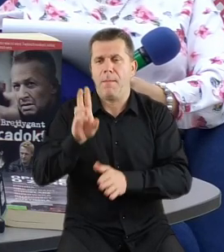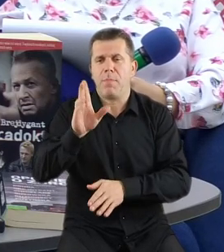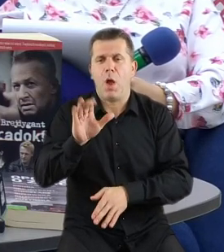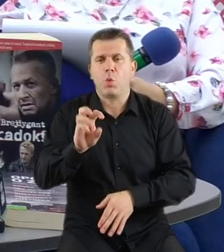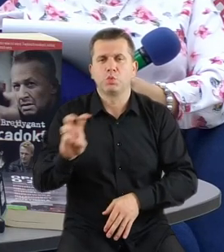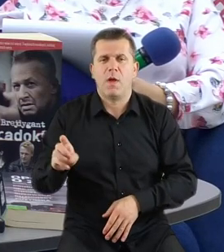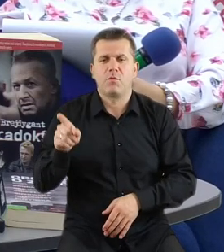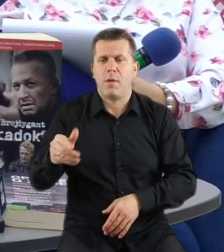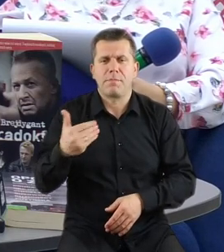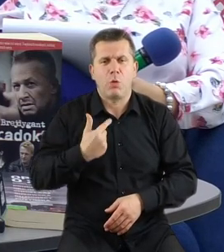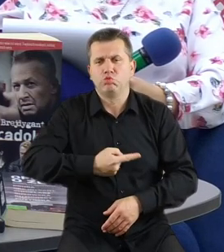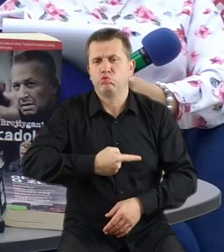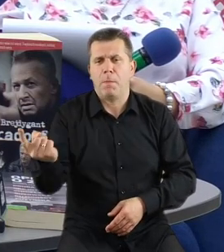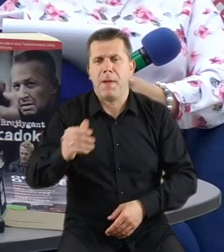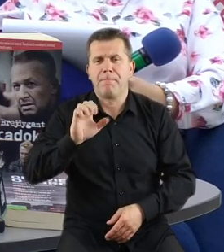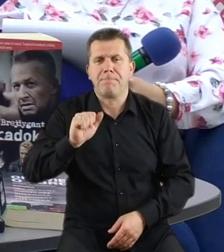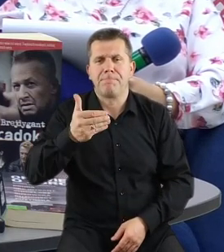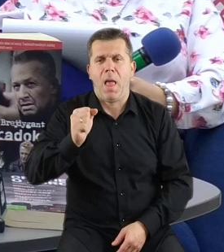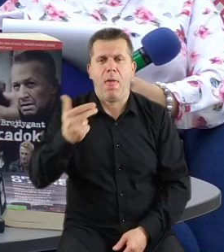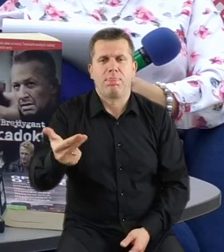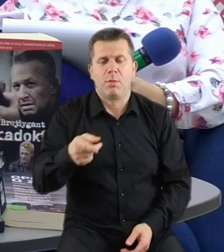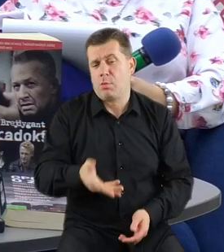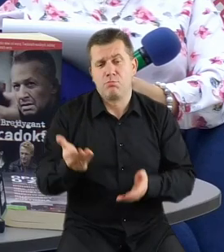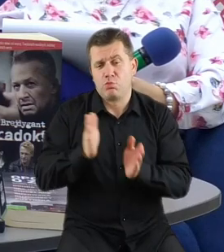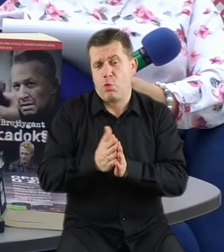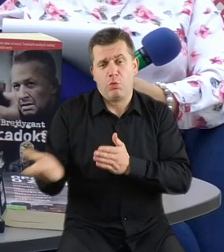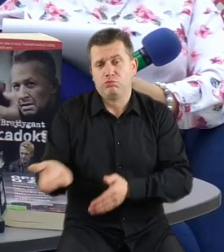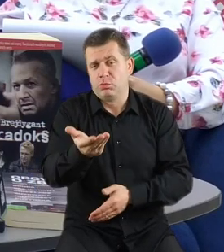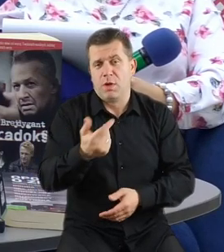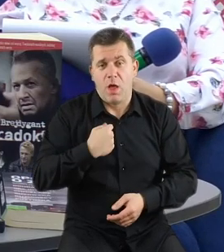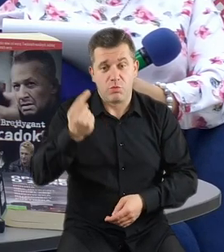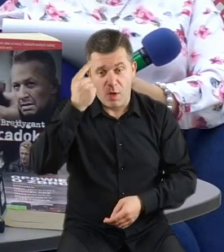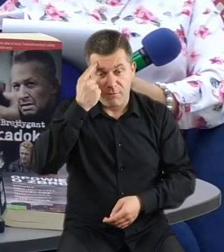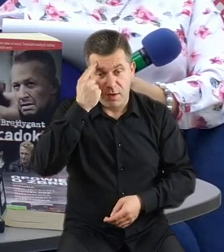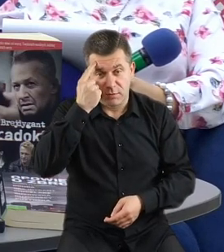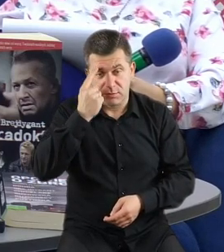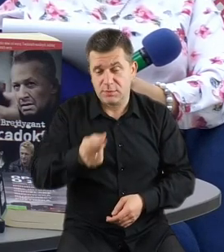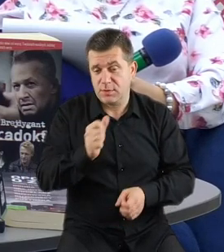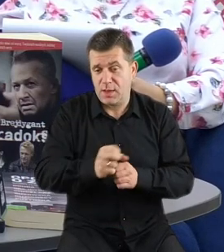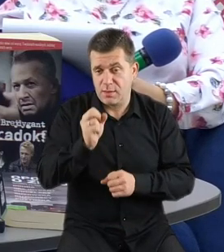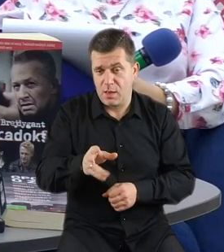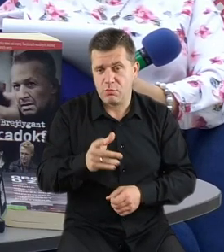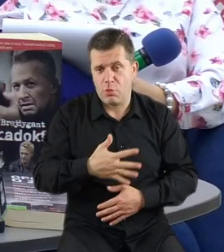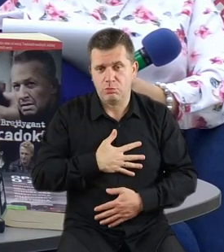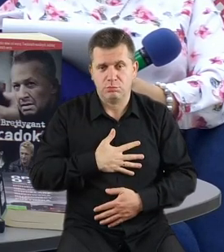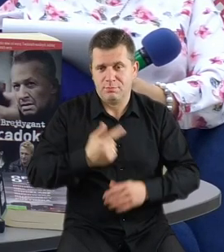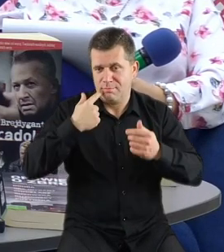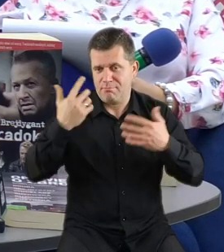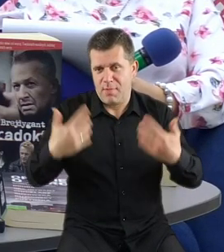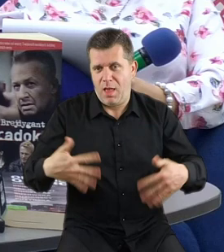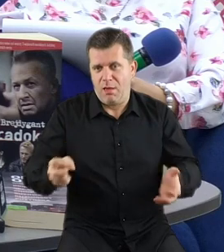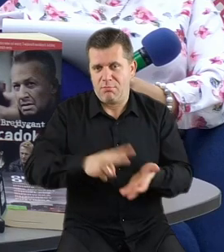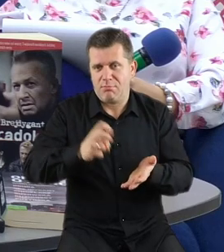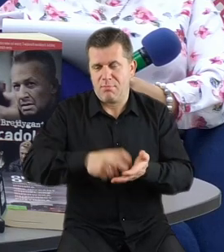taki superman taki, no to proszę bardzo, no to jak się dowiedziałem z publicznej, że jest taka, no to właściwie zwariowałem z radości,